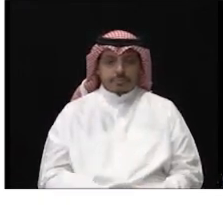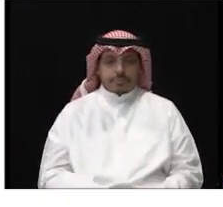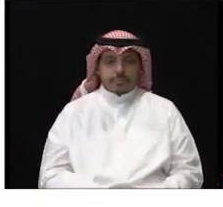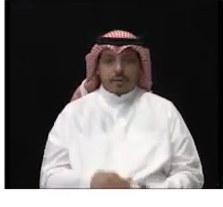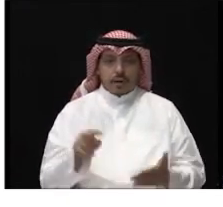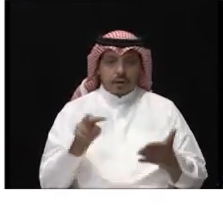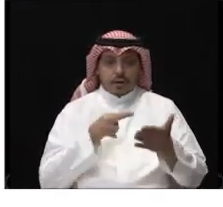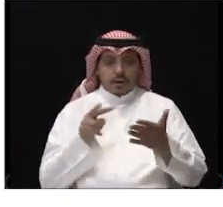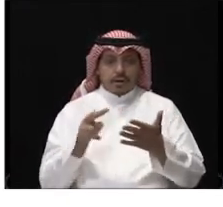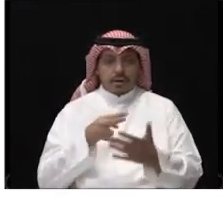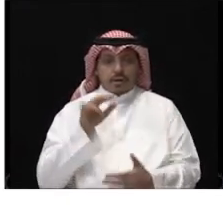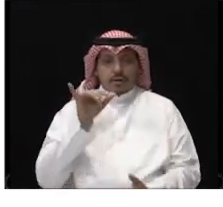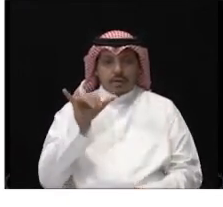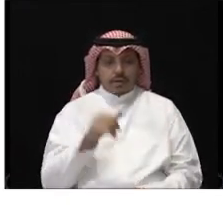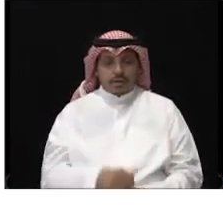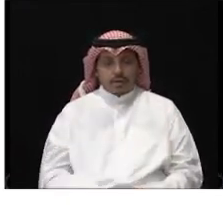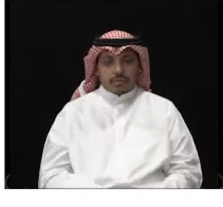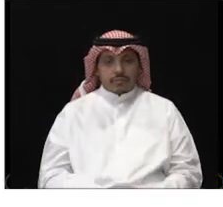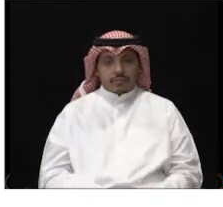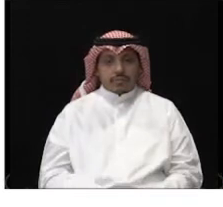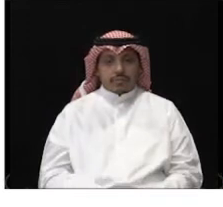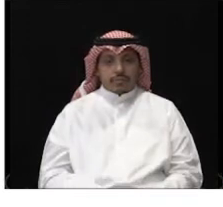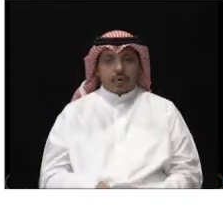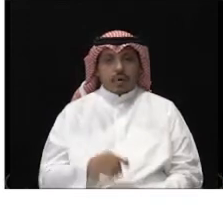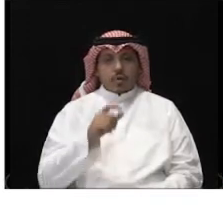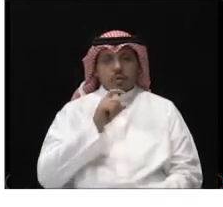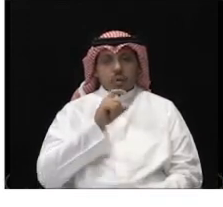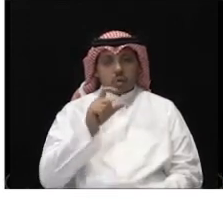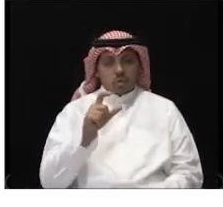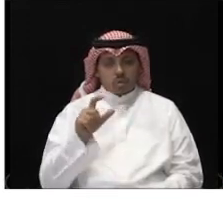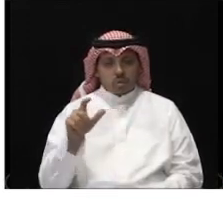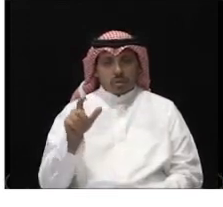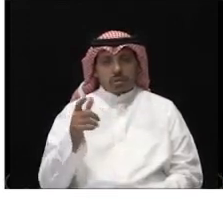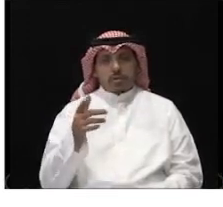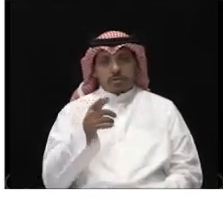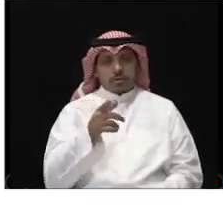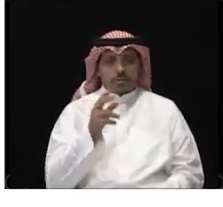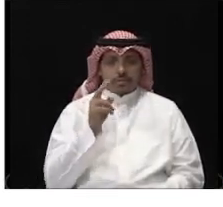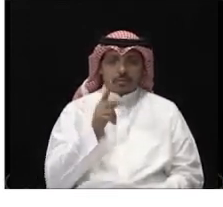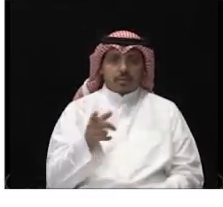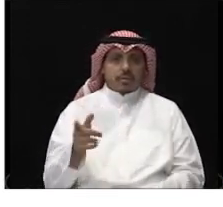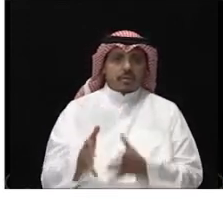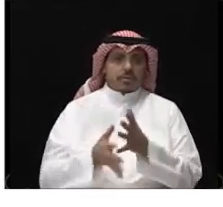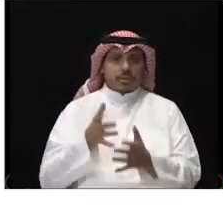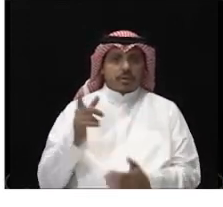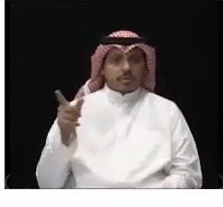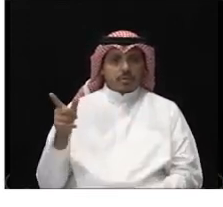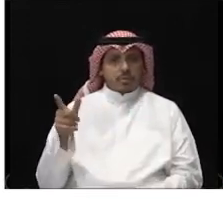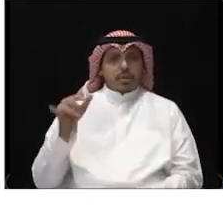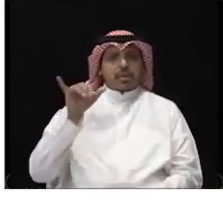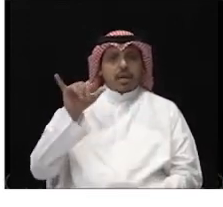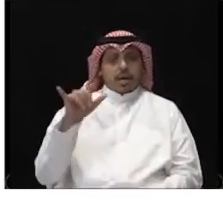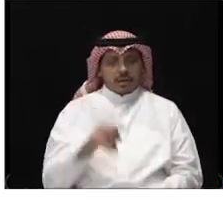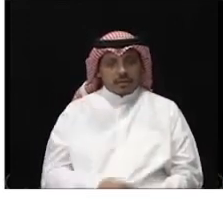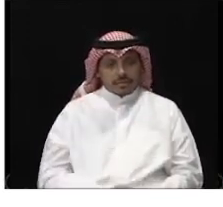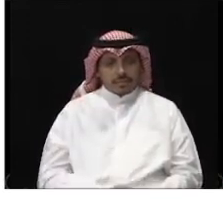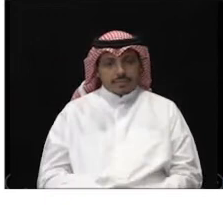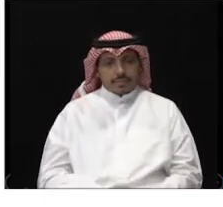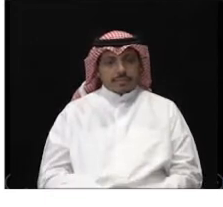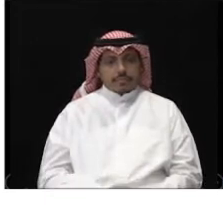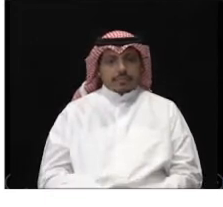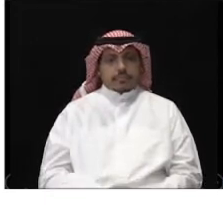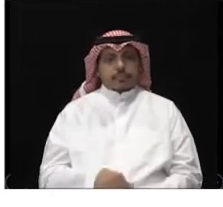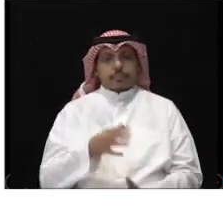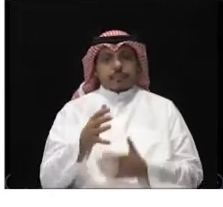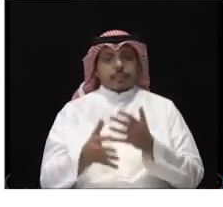الياء، صوت قصير طبعا، نقرأ مع الفتحة، أحسنتم، مع الكسرة،